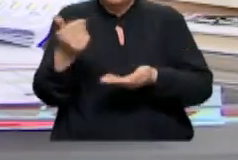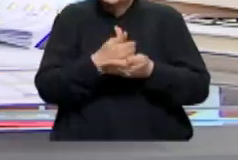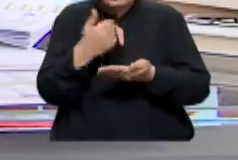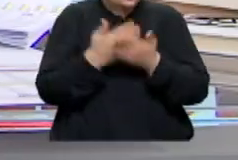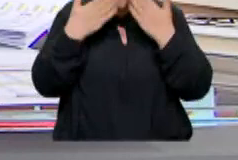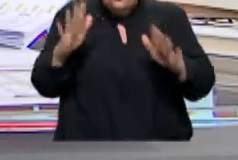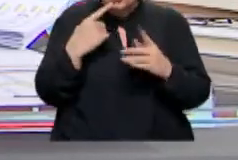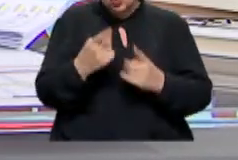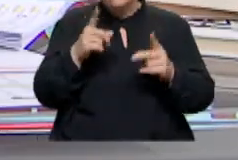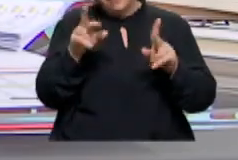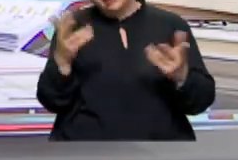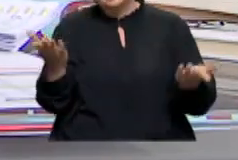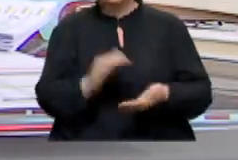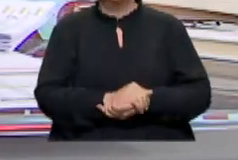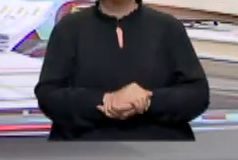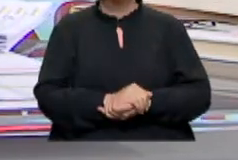olmadığını söylüyorlar falan.